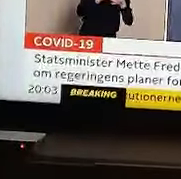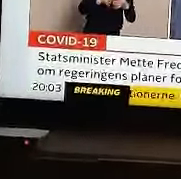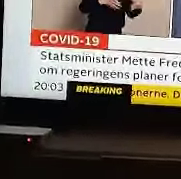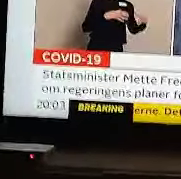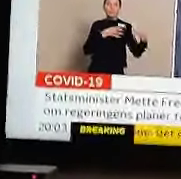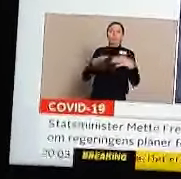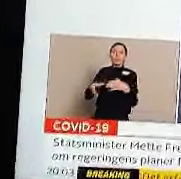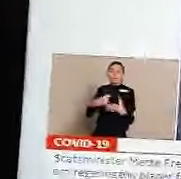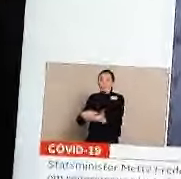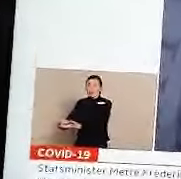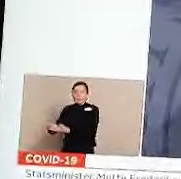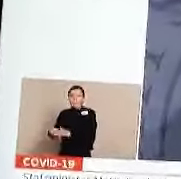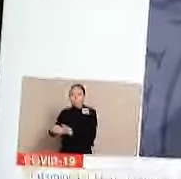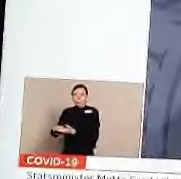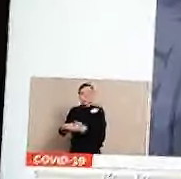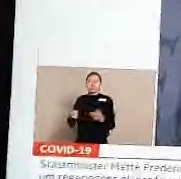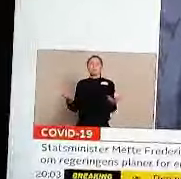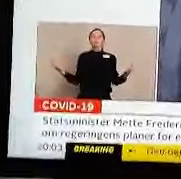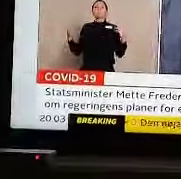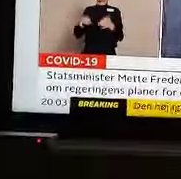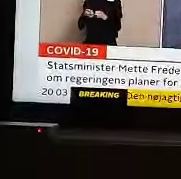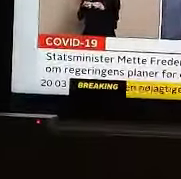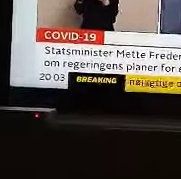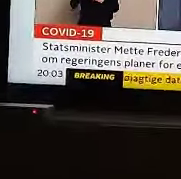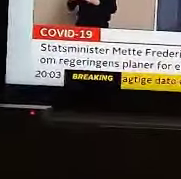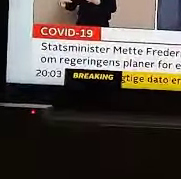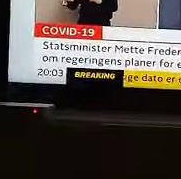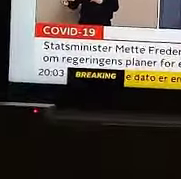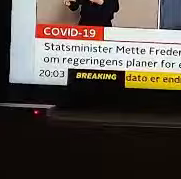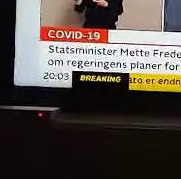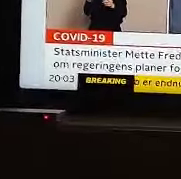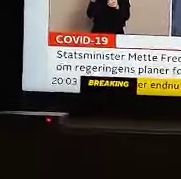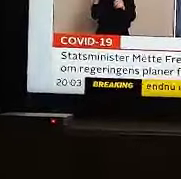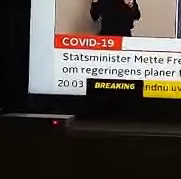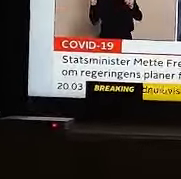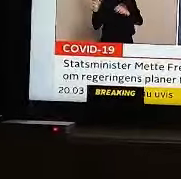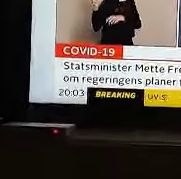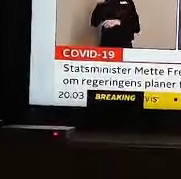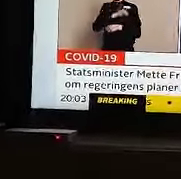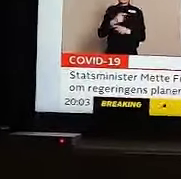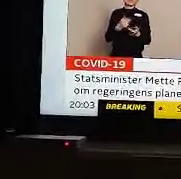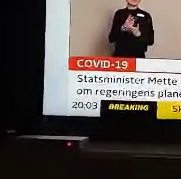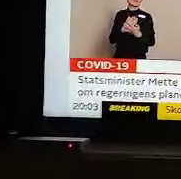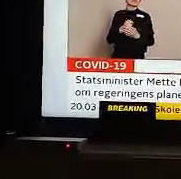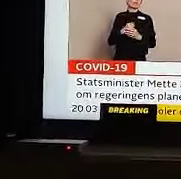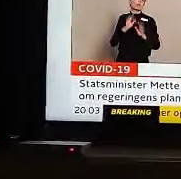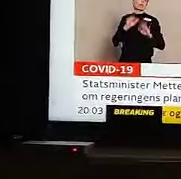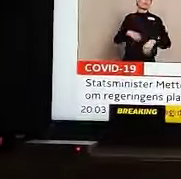أيها المشاهدون الكرام والمستمعون، هذا مؤتمر صحفي لرئاسة